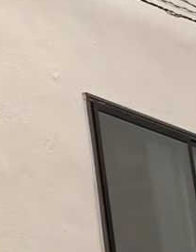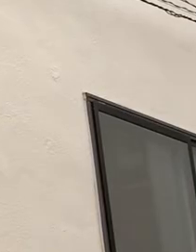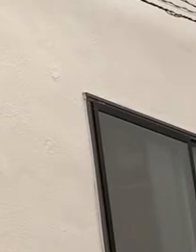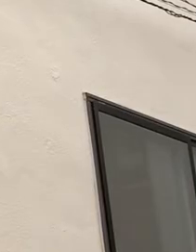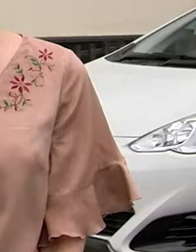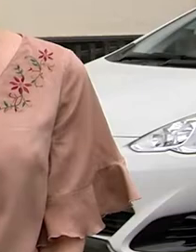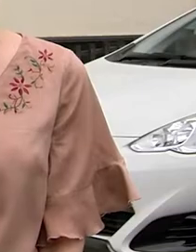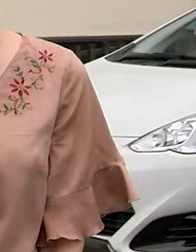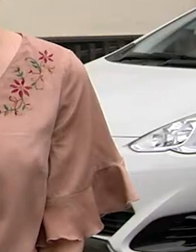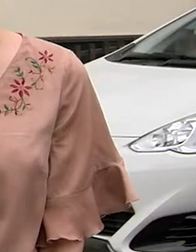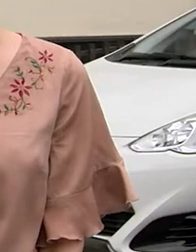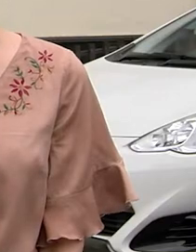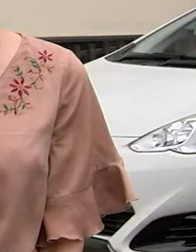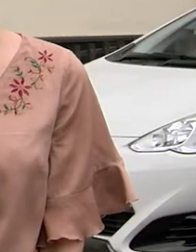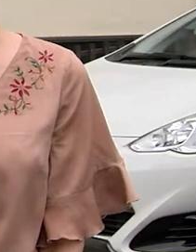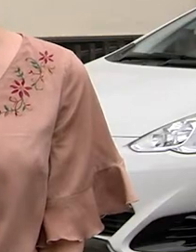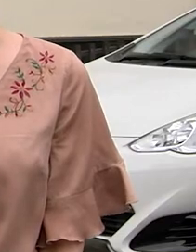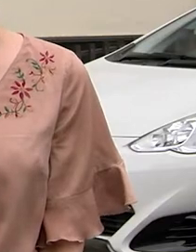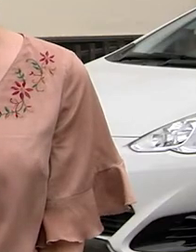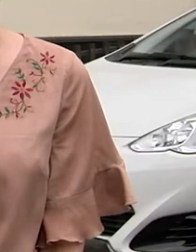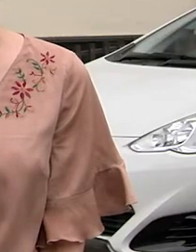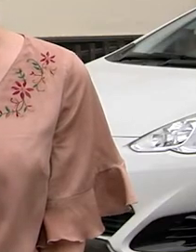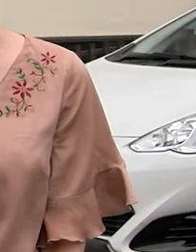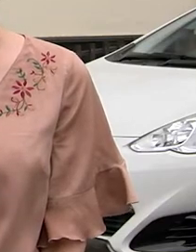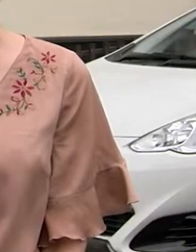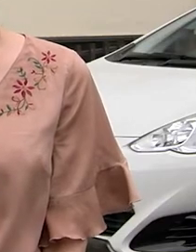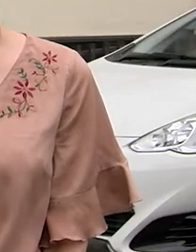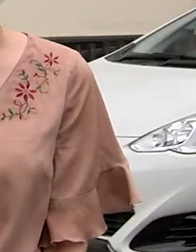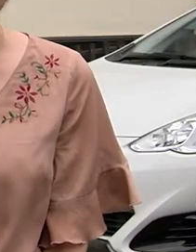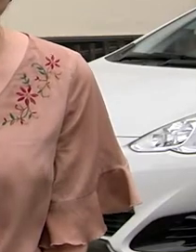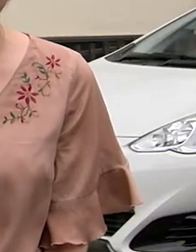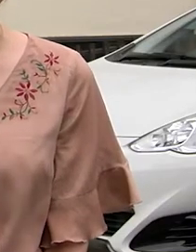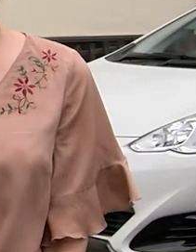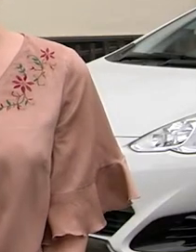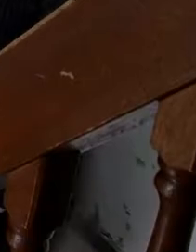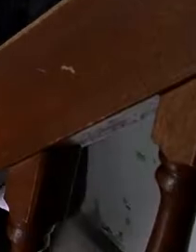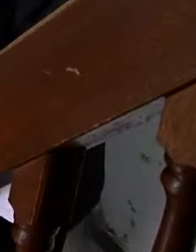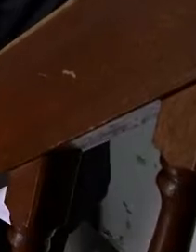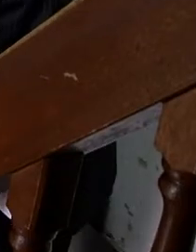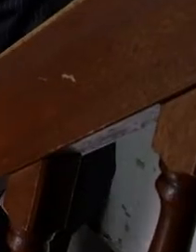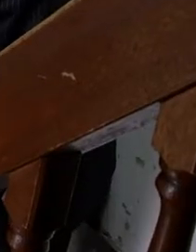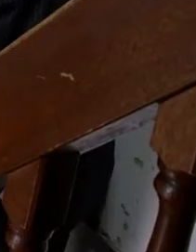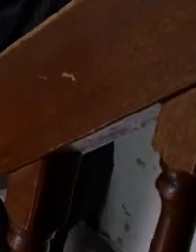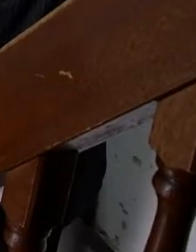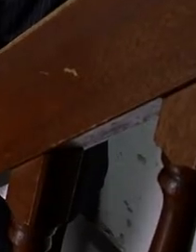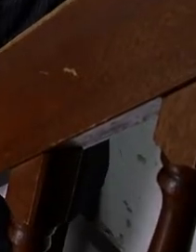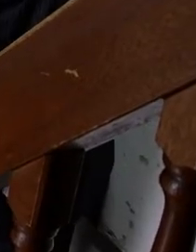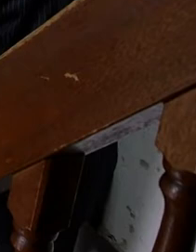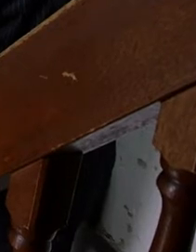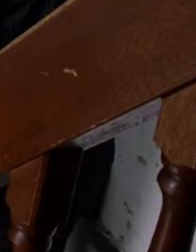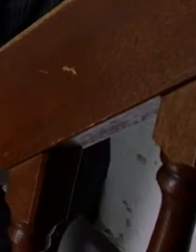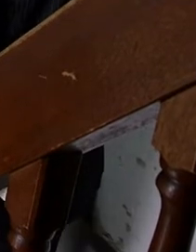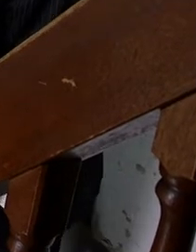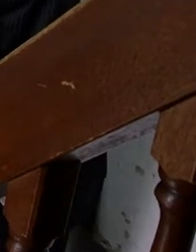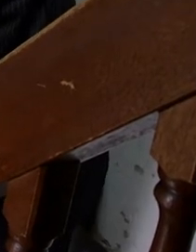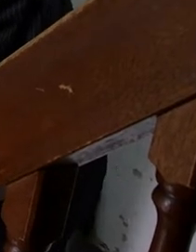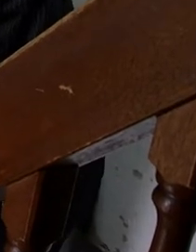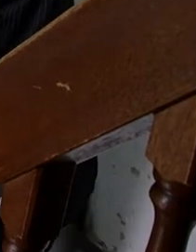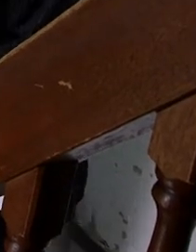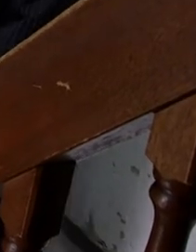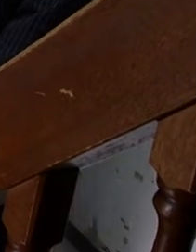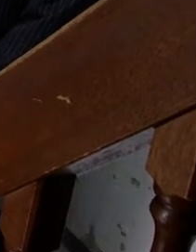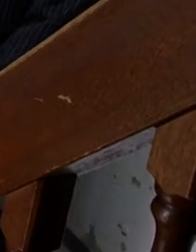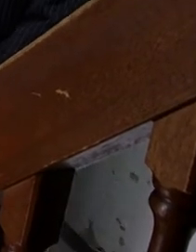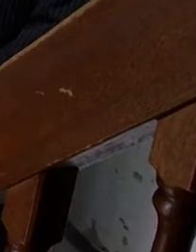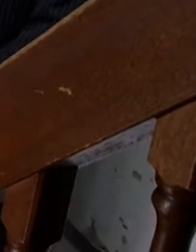区内にはフードロス削減に貢献している企業があります。 旭町3丁目にある株